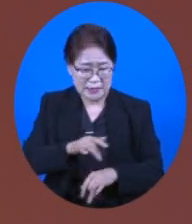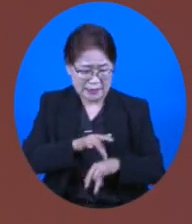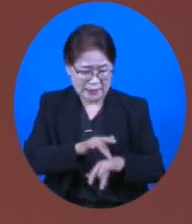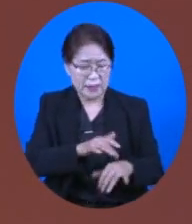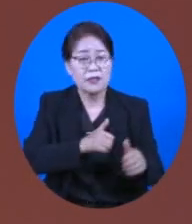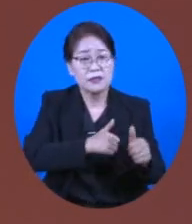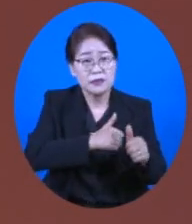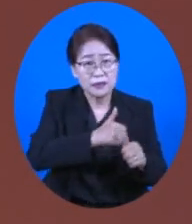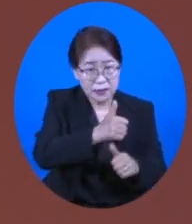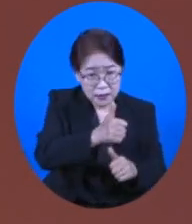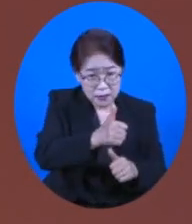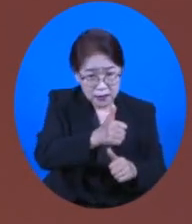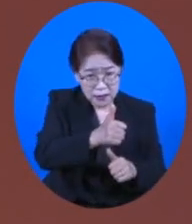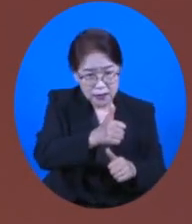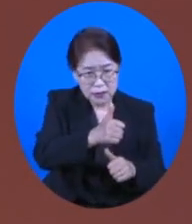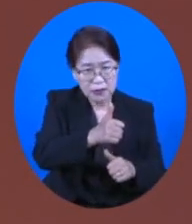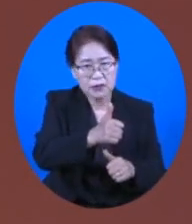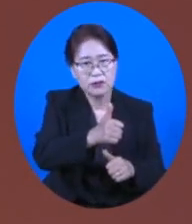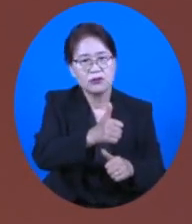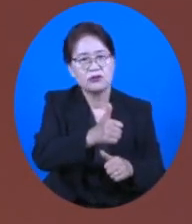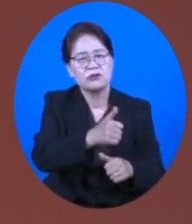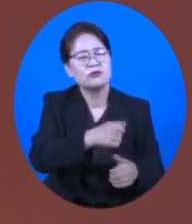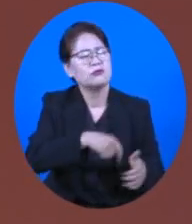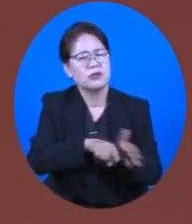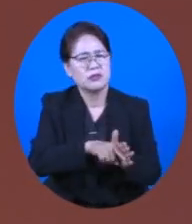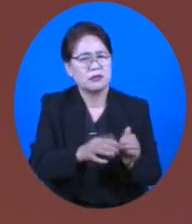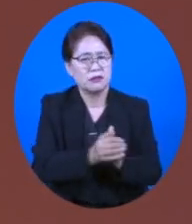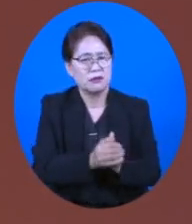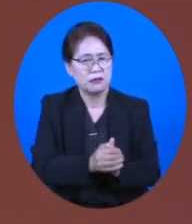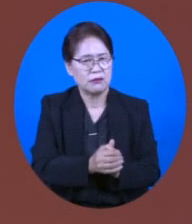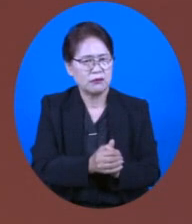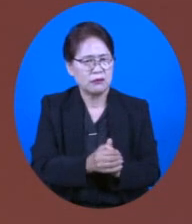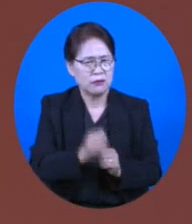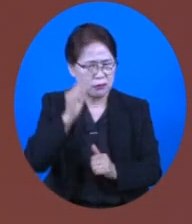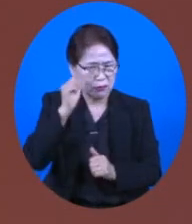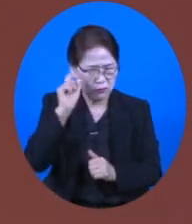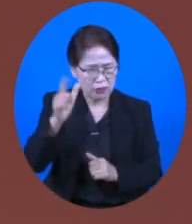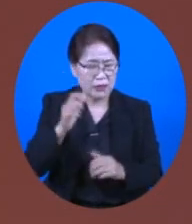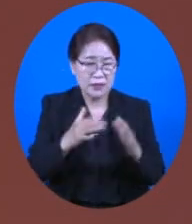사탄을 이기기 위해서 초인이 될 필요가 없어요.